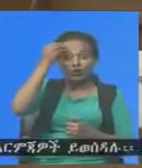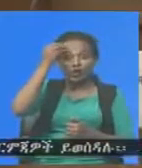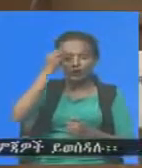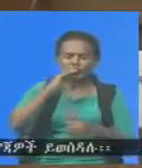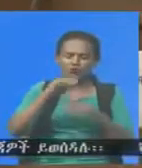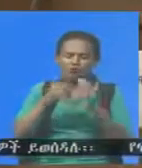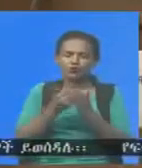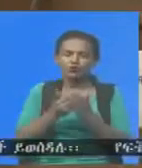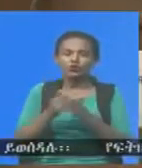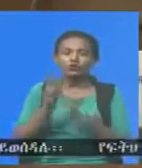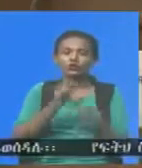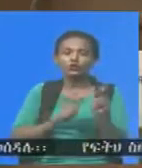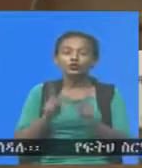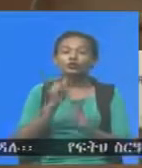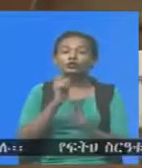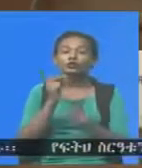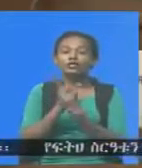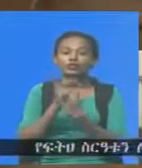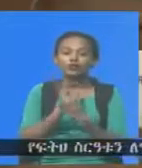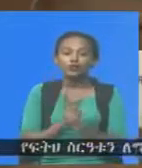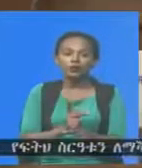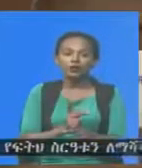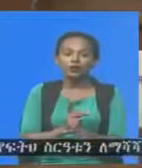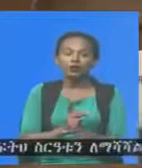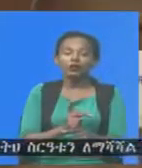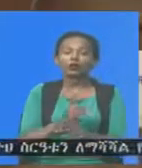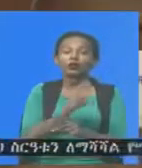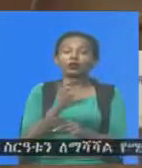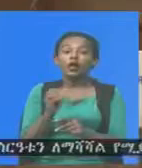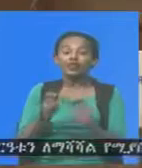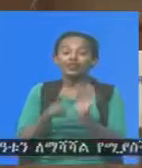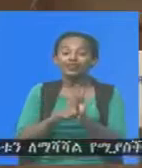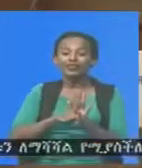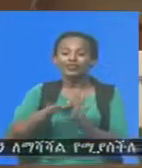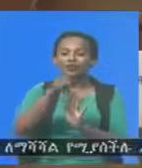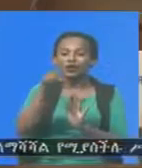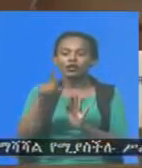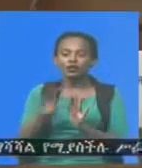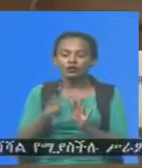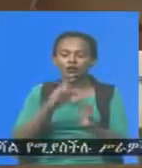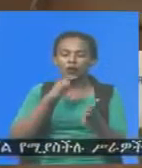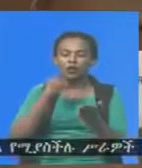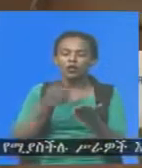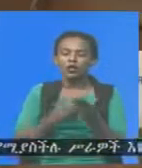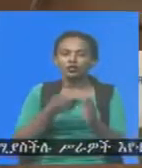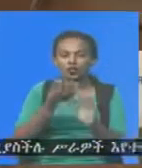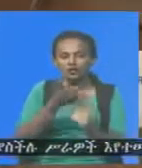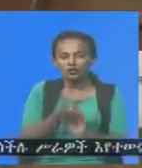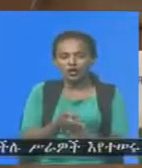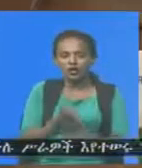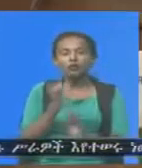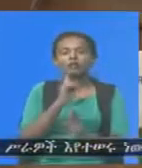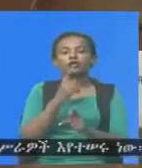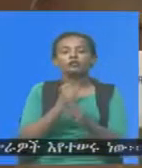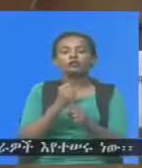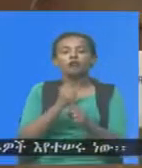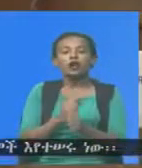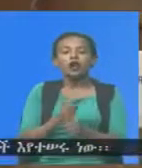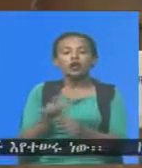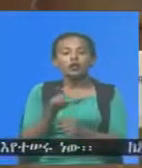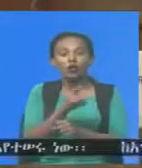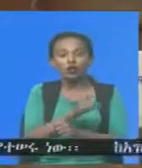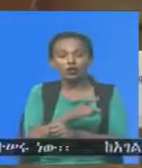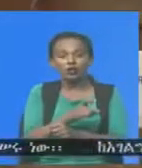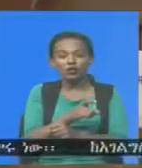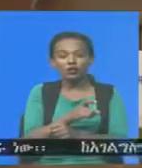ህዝቦች ምን እንደሚጠበቅ እና የህግ ተጠያቂነትን ከማረጋገጥ አንጻር ምን እየተሰራ